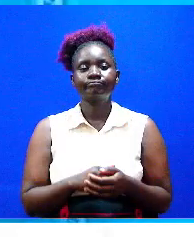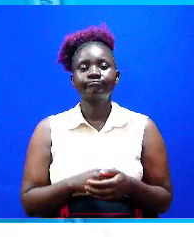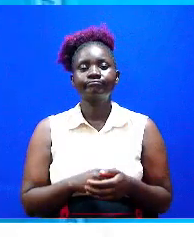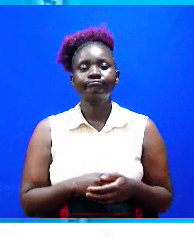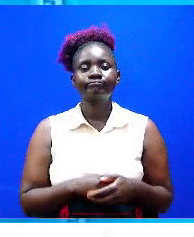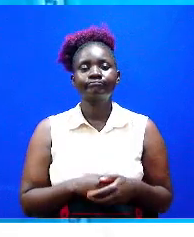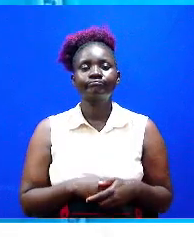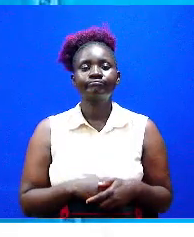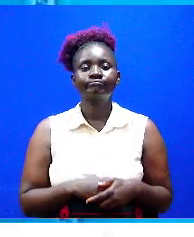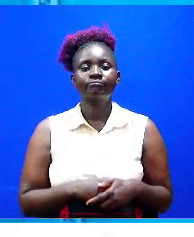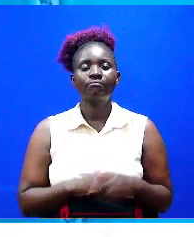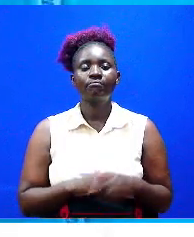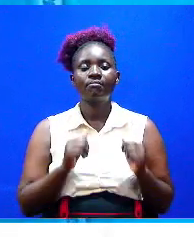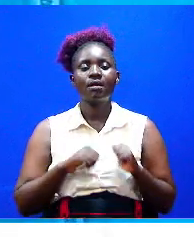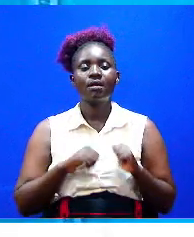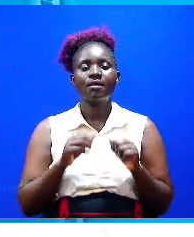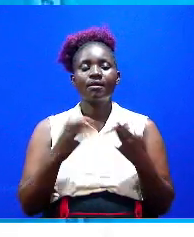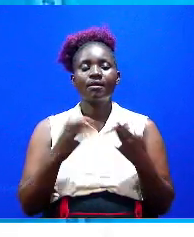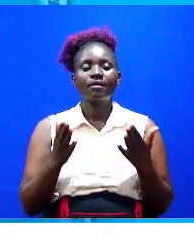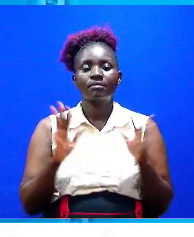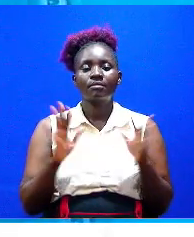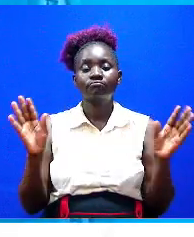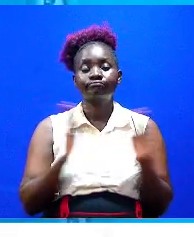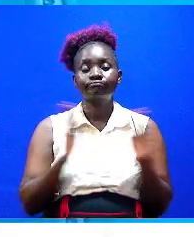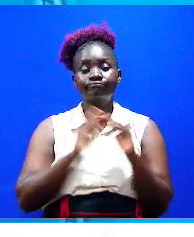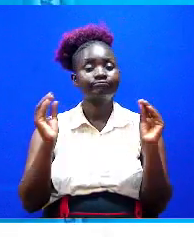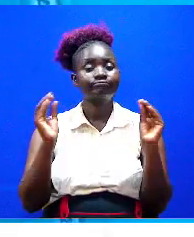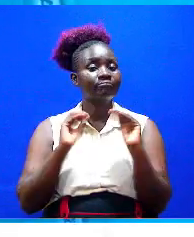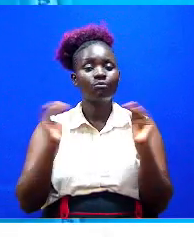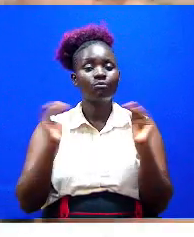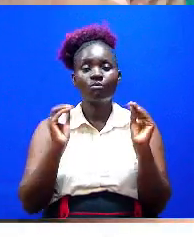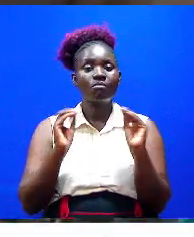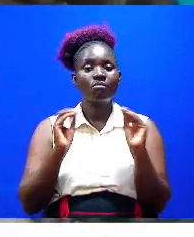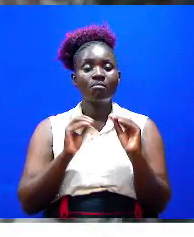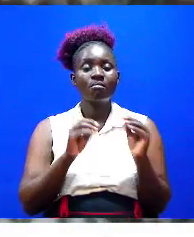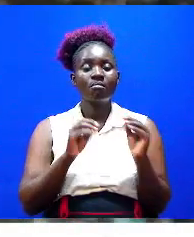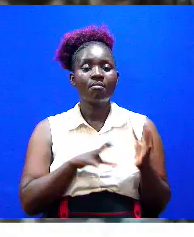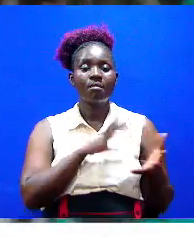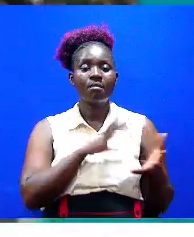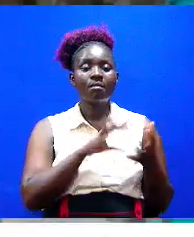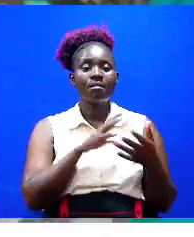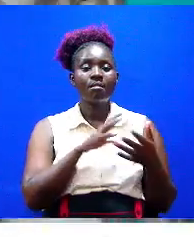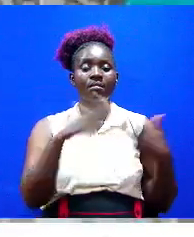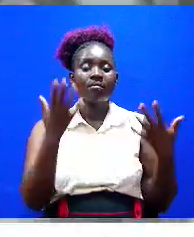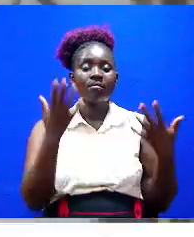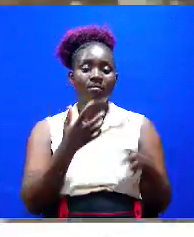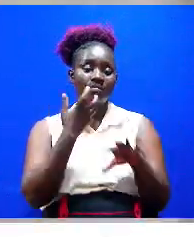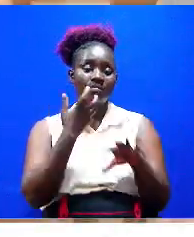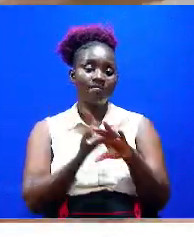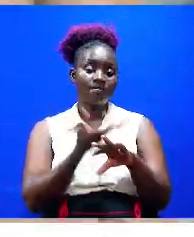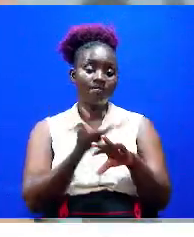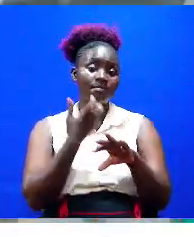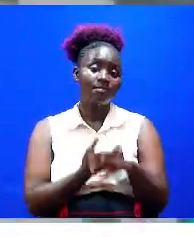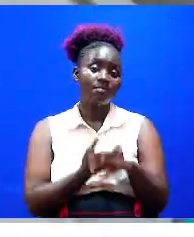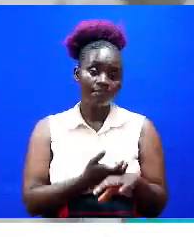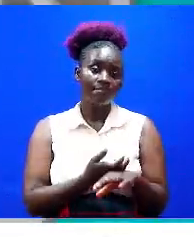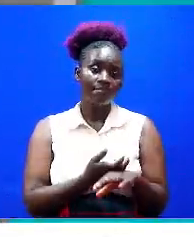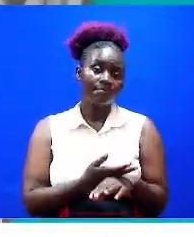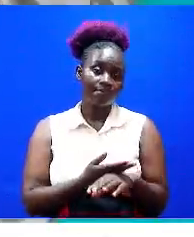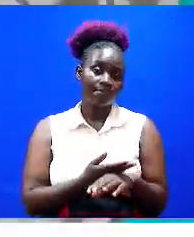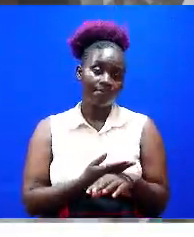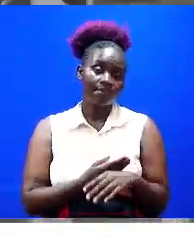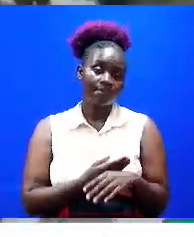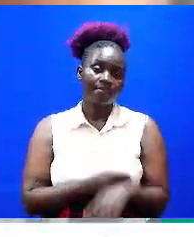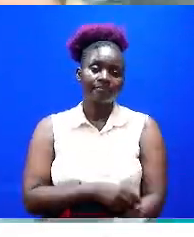endelea na mna hii. Hii mbolea, si mbolea tulipewa ni mchanga, ingine ni changarawe. Haiyeyuki, haiwezi saidia mkulima.